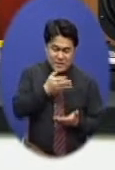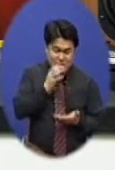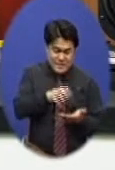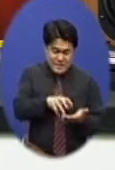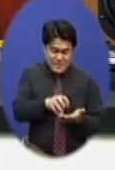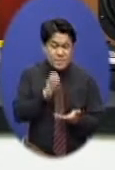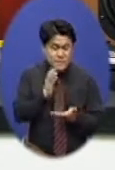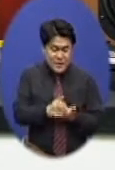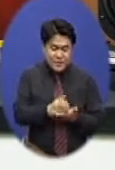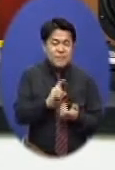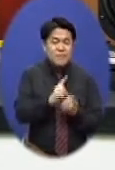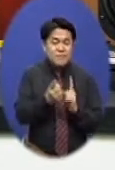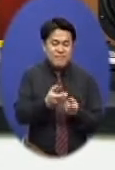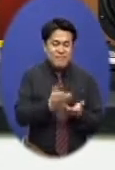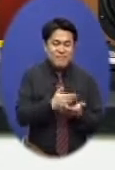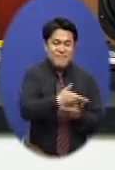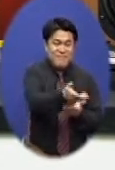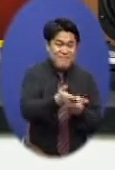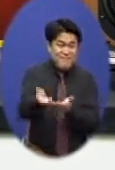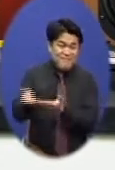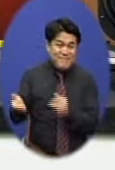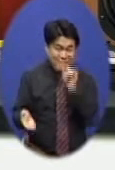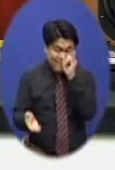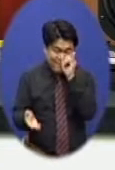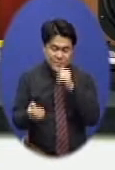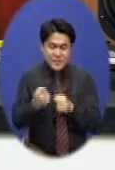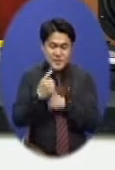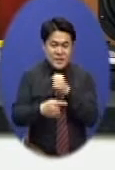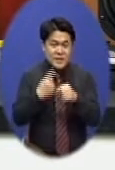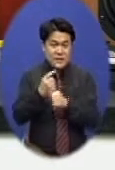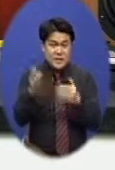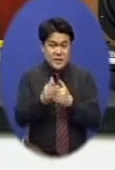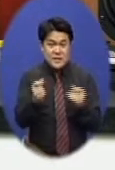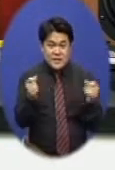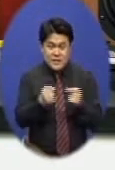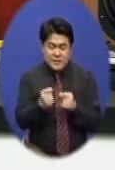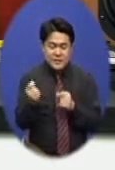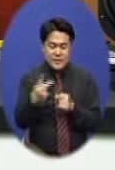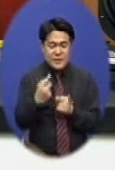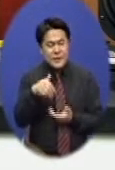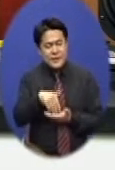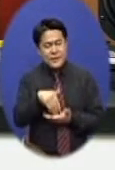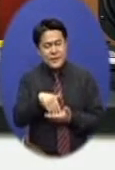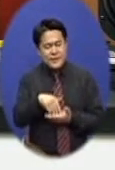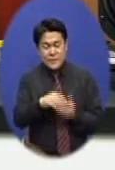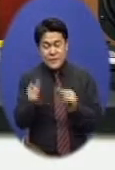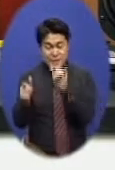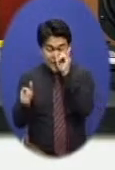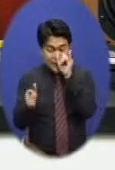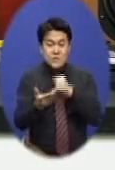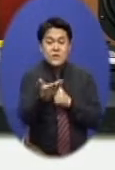한 해를 마감하면서 뒤도 돌아보고 옆도 돌아보는 해인데 이 한 해를 어떻게 마감을 할